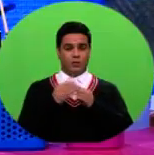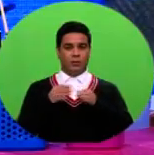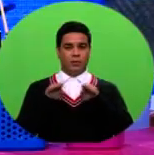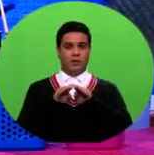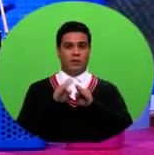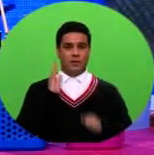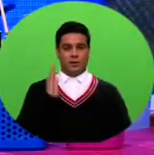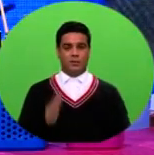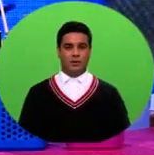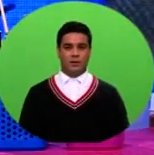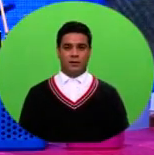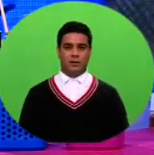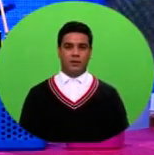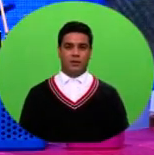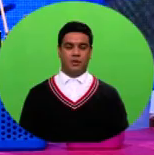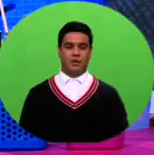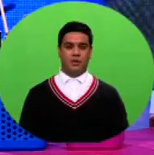tutashtiramiz.